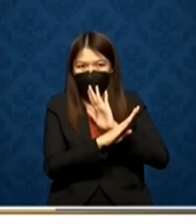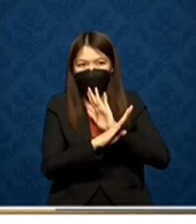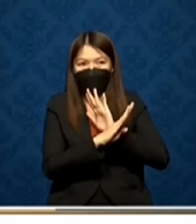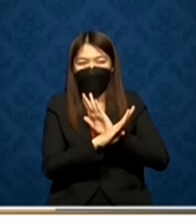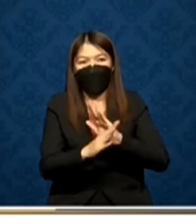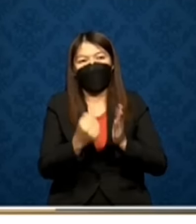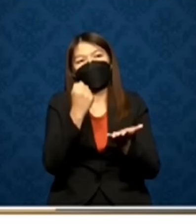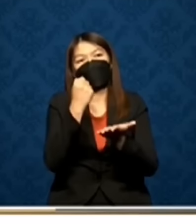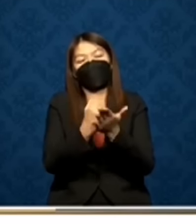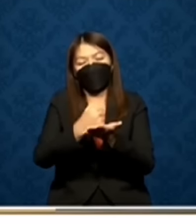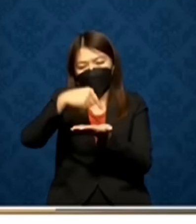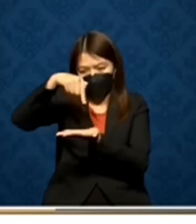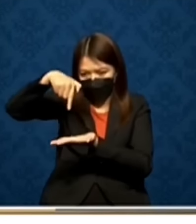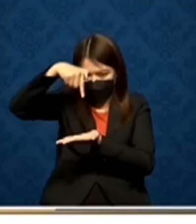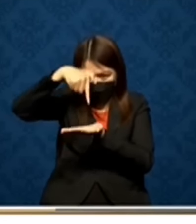ดกดไปก็จะเจอ